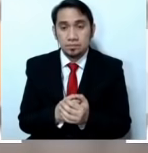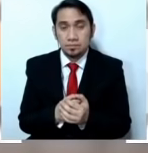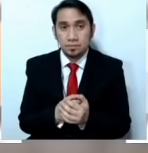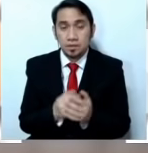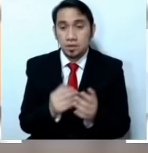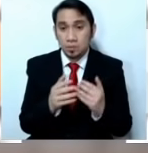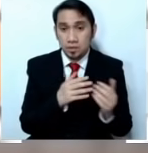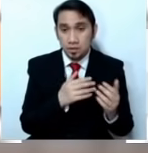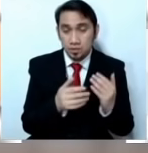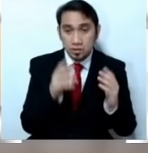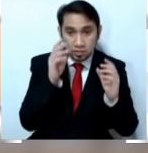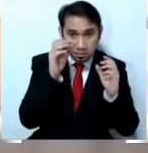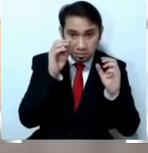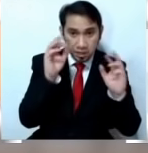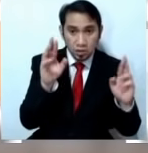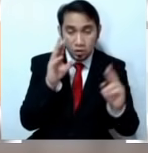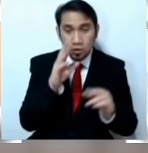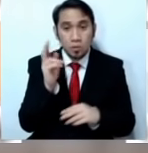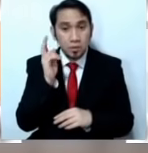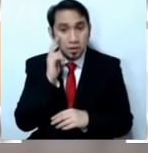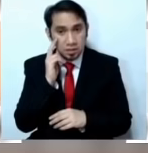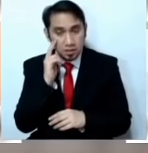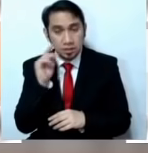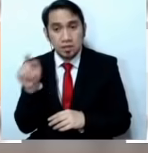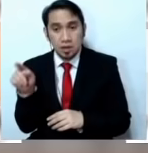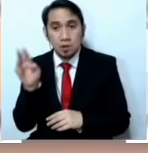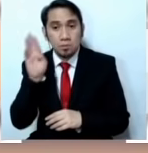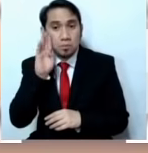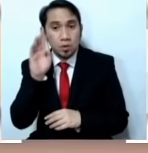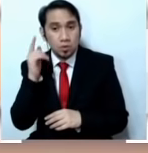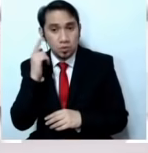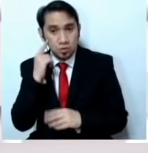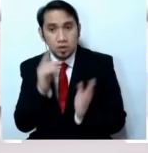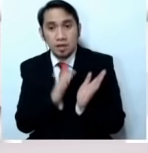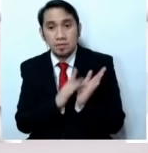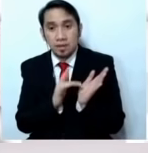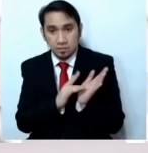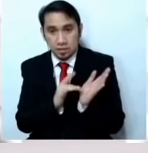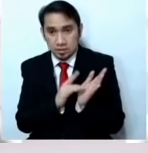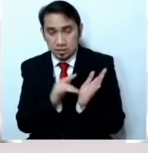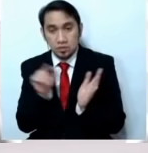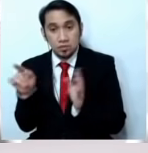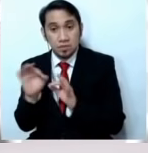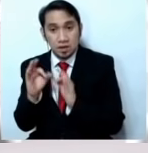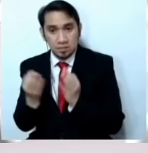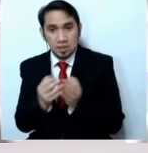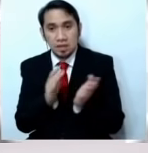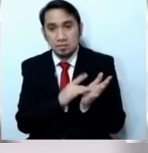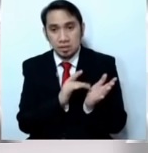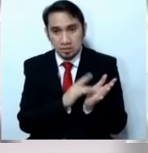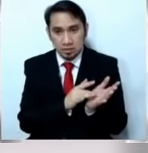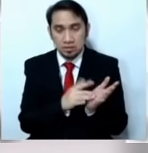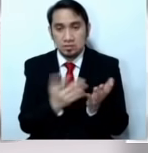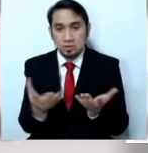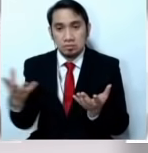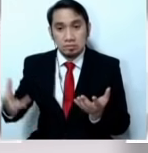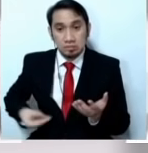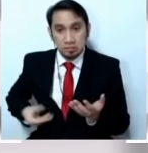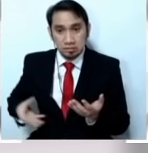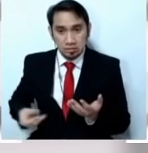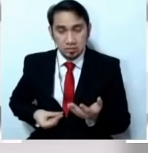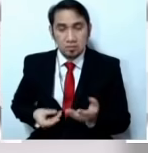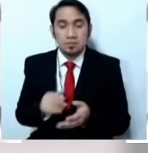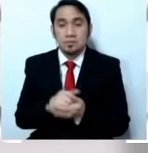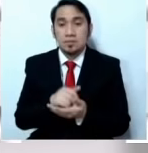as president para makinabang ang kanyang pamilya. Kaya naman pala sinabi ni Duterte sa isang presscon